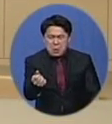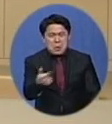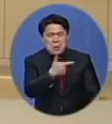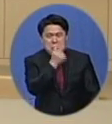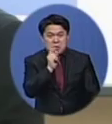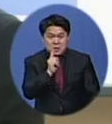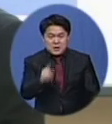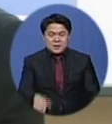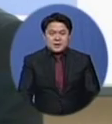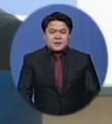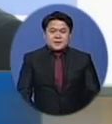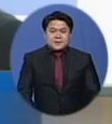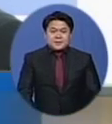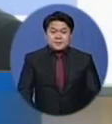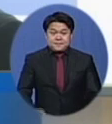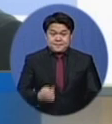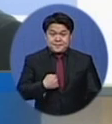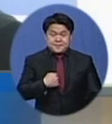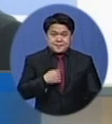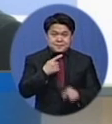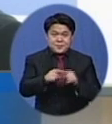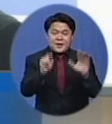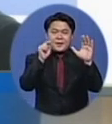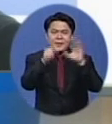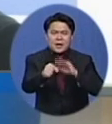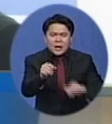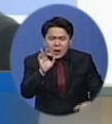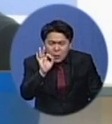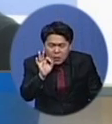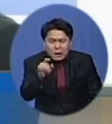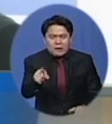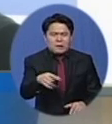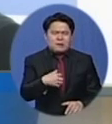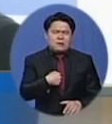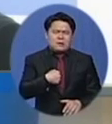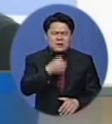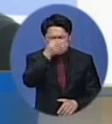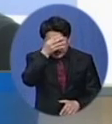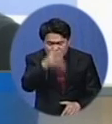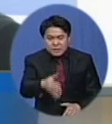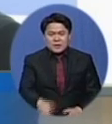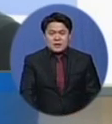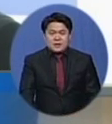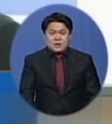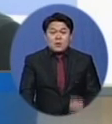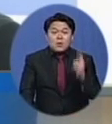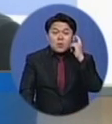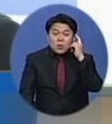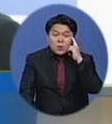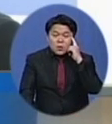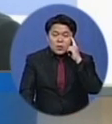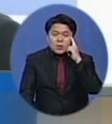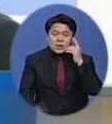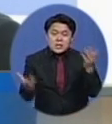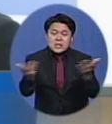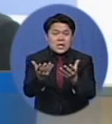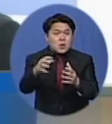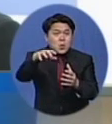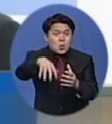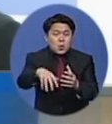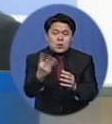나타났습니다. 현장에 있는 평가를 가서 정말 죄송했습니다, 제가. 네, 왜냐하면